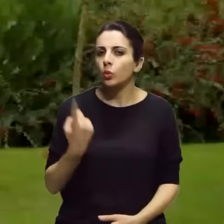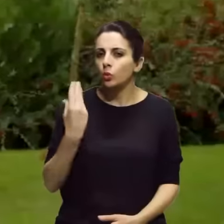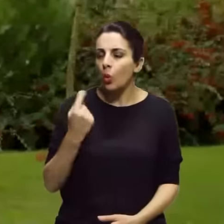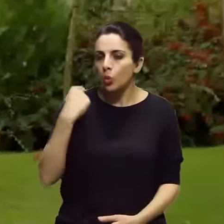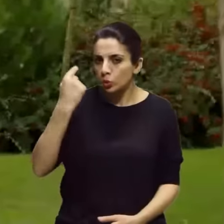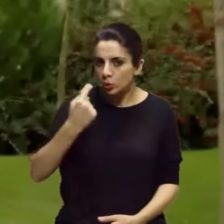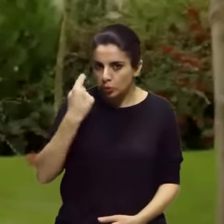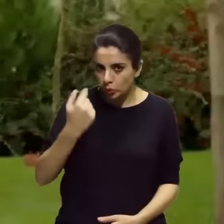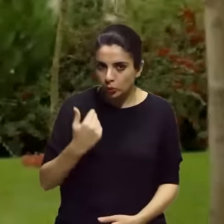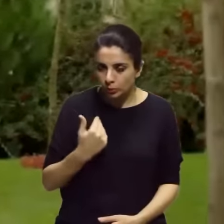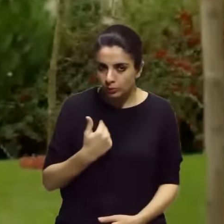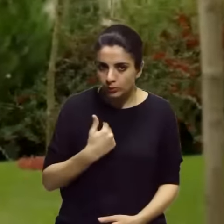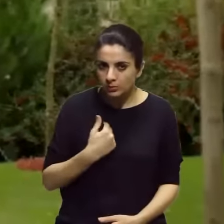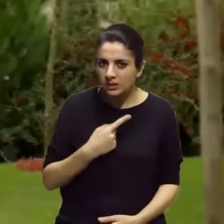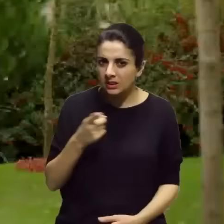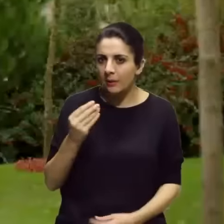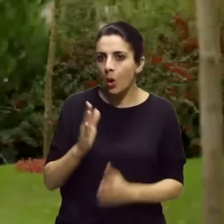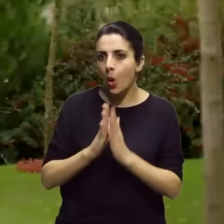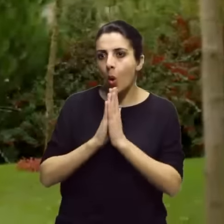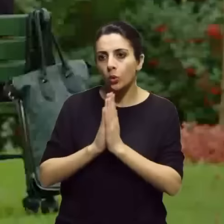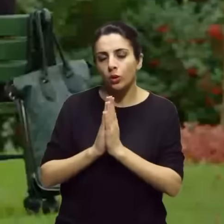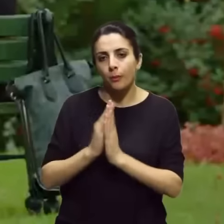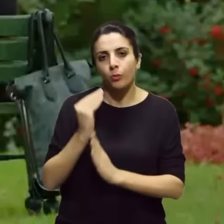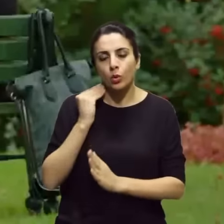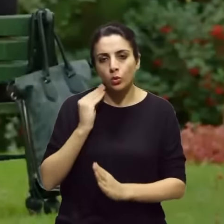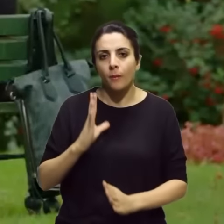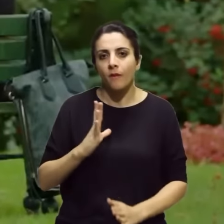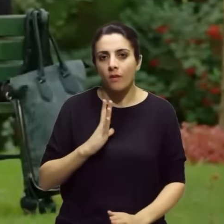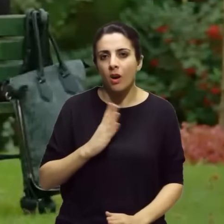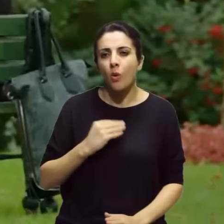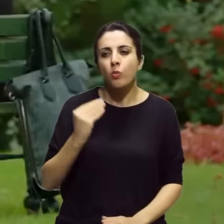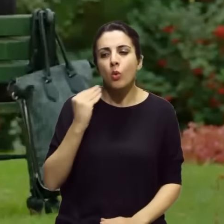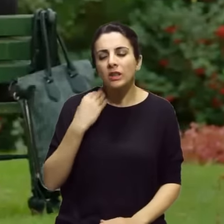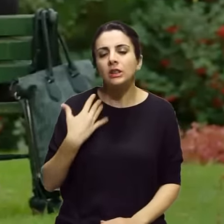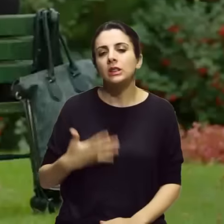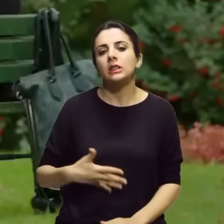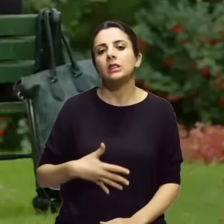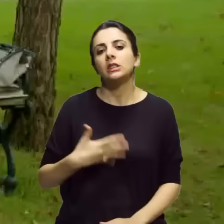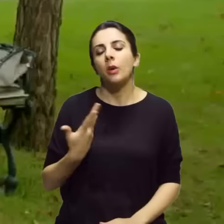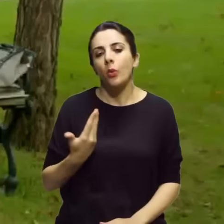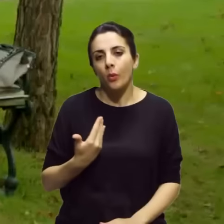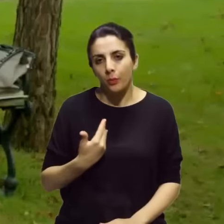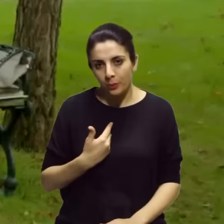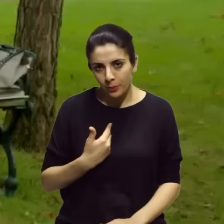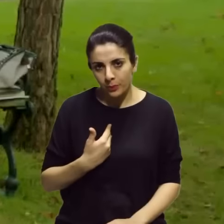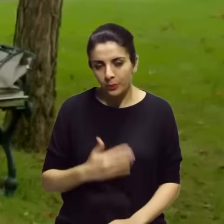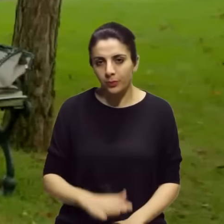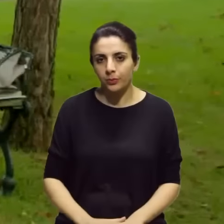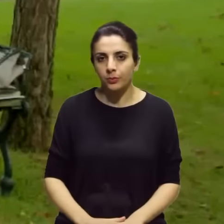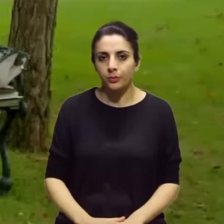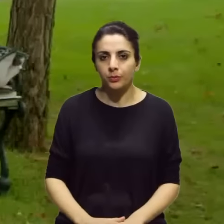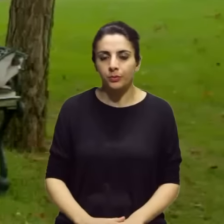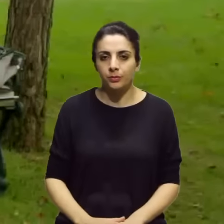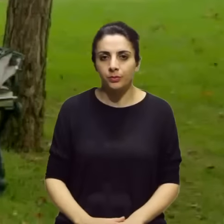düşündüm. Sana bir özür borçluyum. Borçlu kalmak istemem kimseye. Reyhan